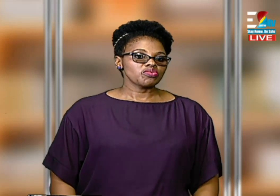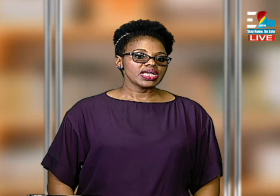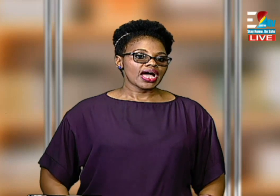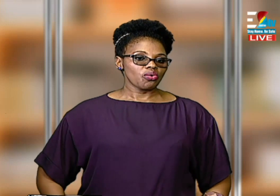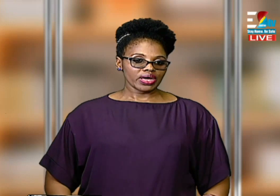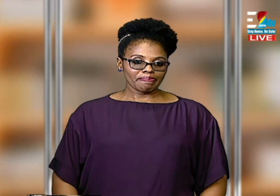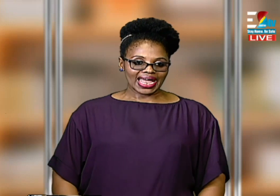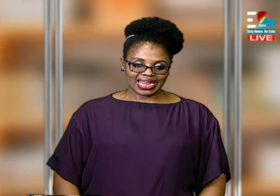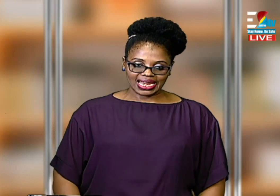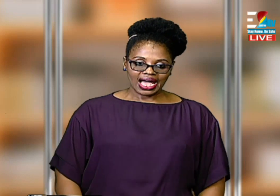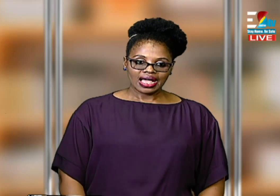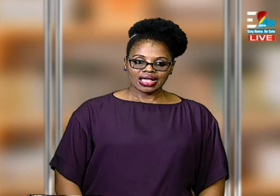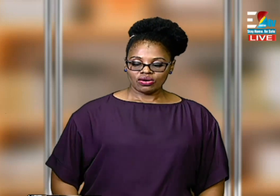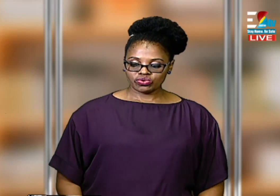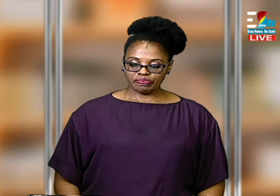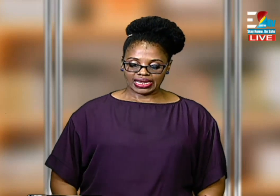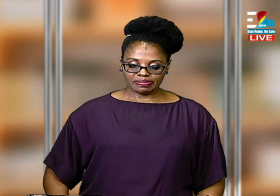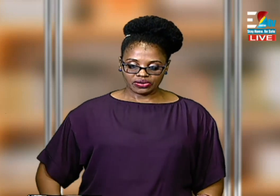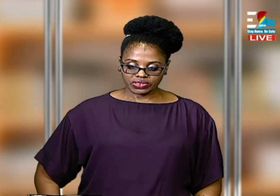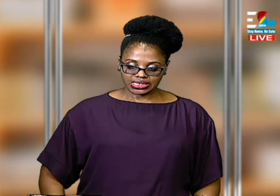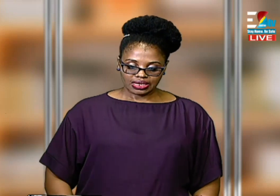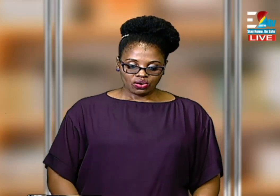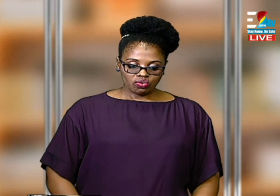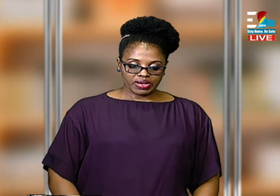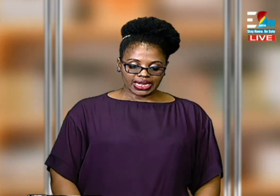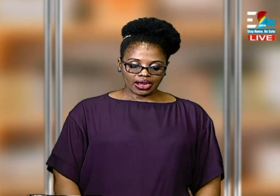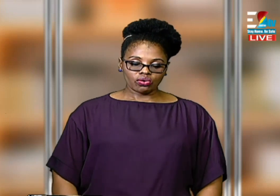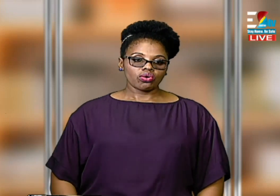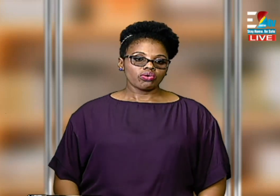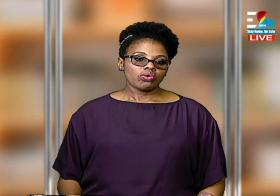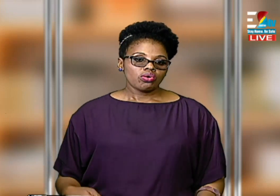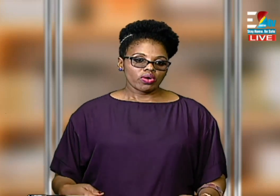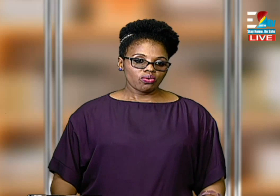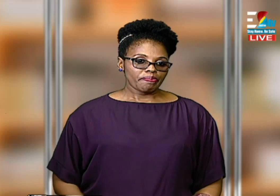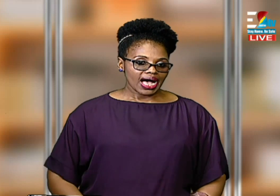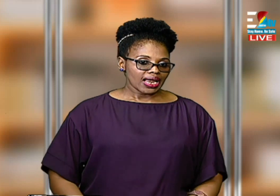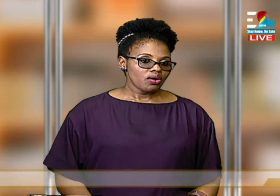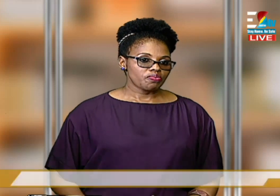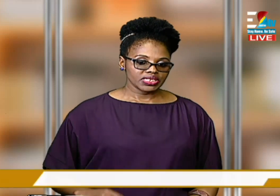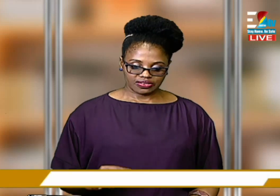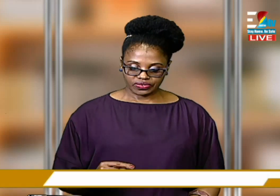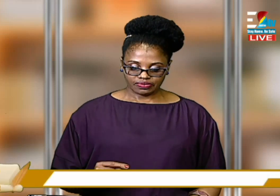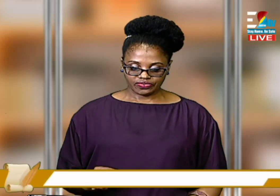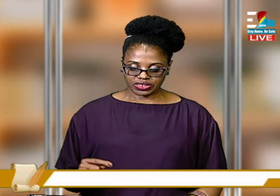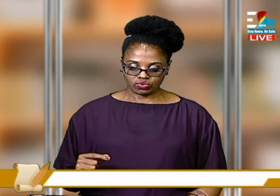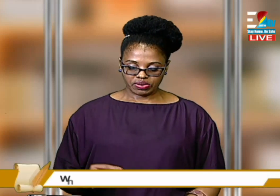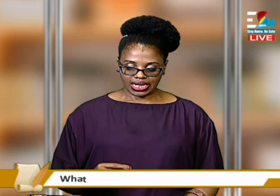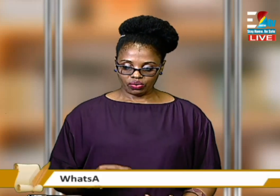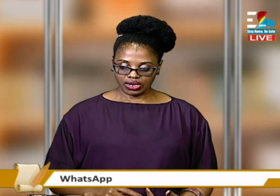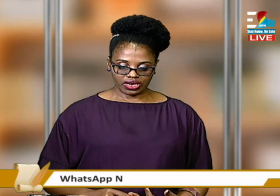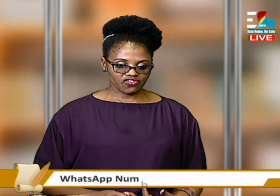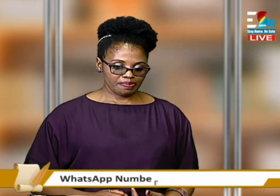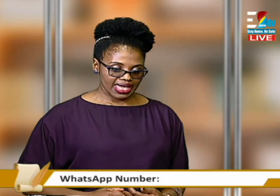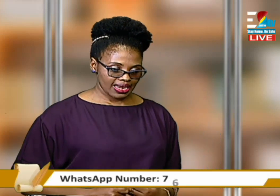mfundzi ube nako kwekubhalela utobhala ema notes, ube nako wekubhala uphindze futhi mfundzi ube